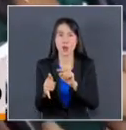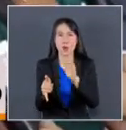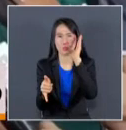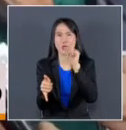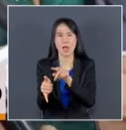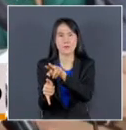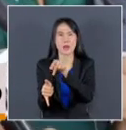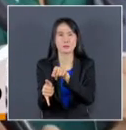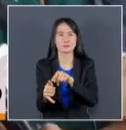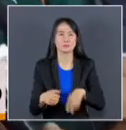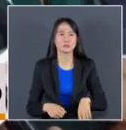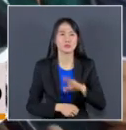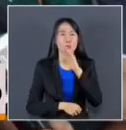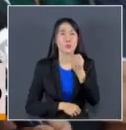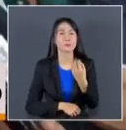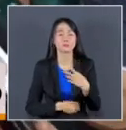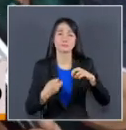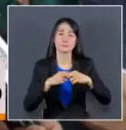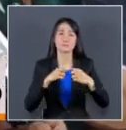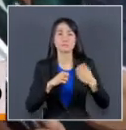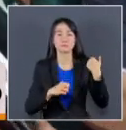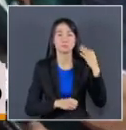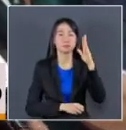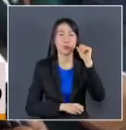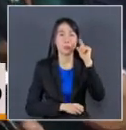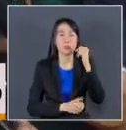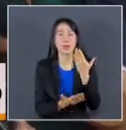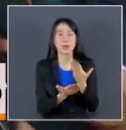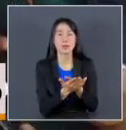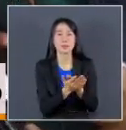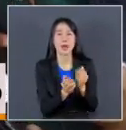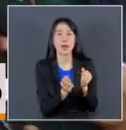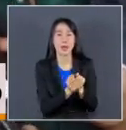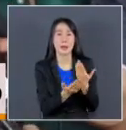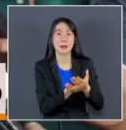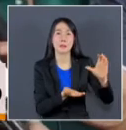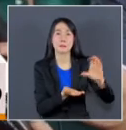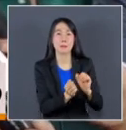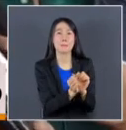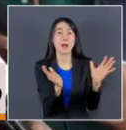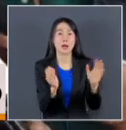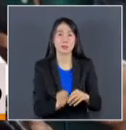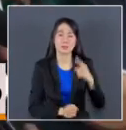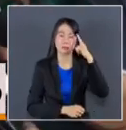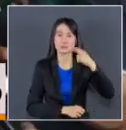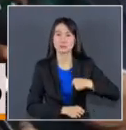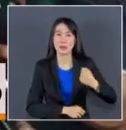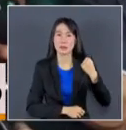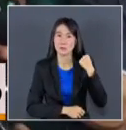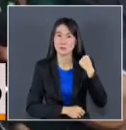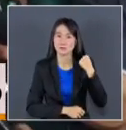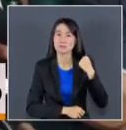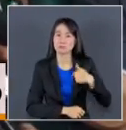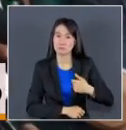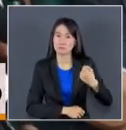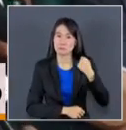ยนะท่านบอกว่าเดี๋ยวเวลามีปัญหาเดี๋ยวพ่อแม่ท่านก็มาประกันท่านเอาอะไรมามั่นใจว่าท่านจะประกันตัวได้อย่ามั่นใจม